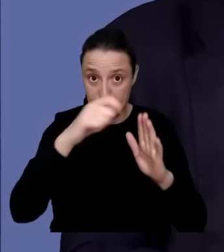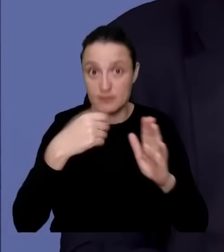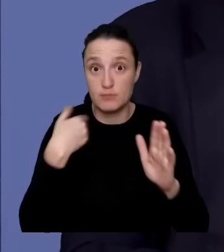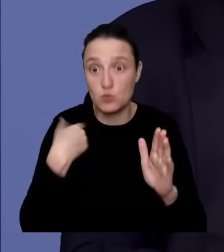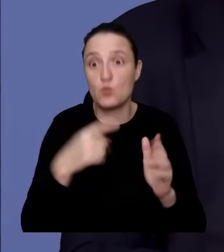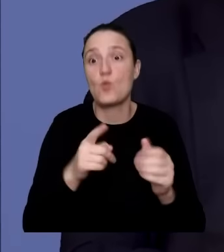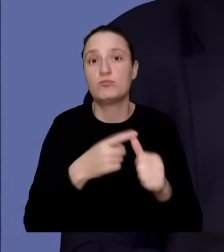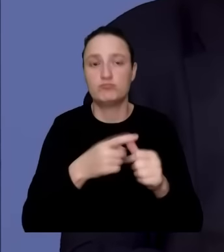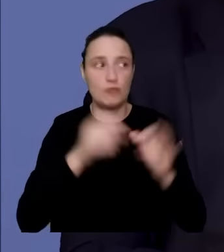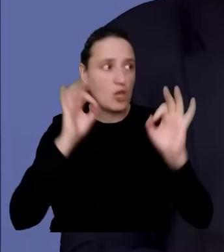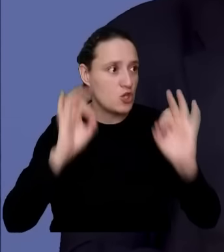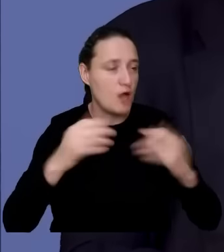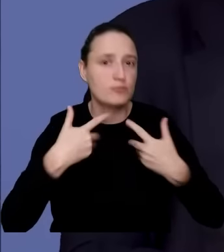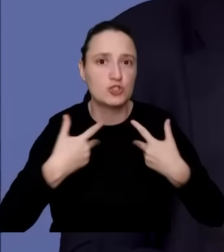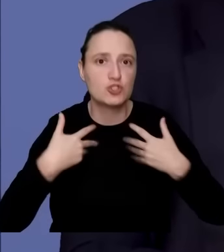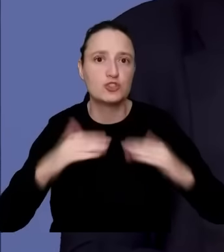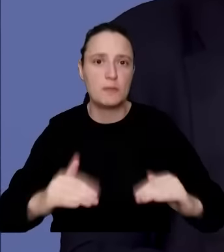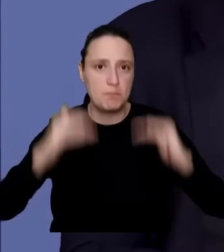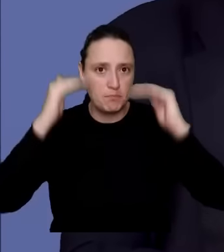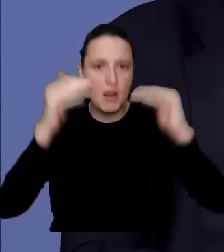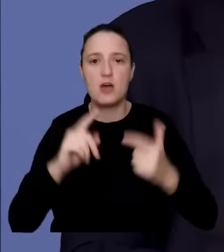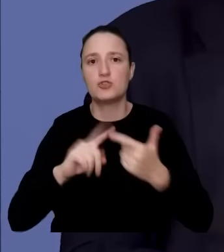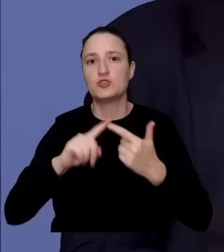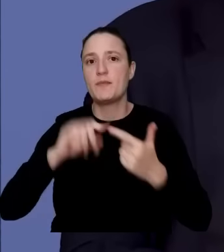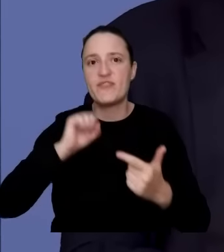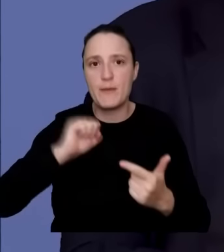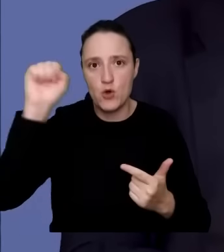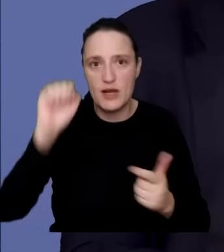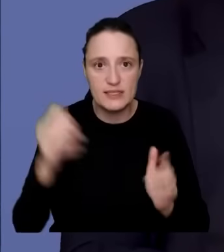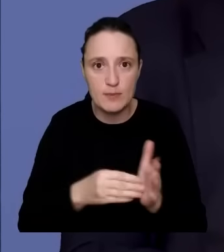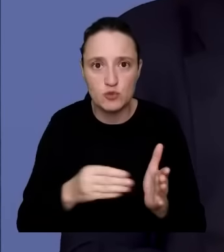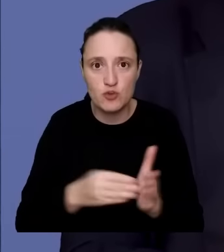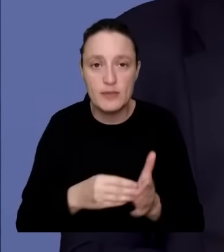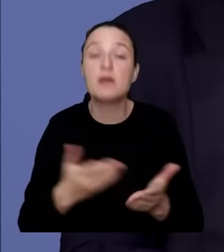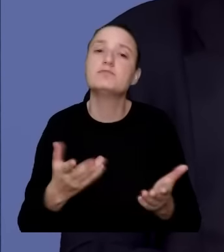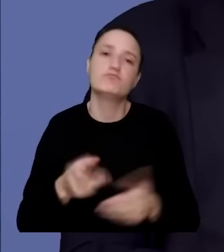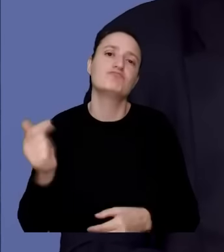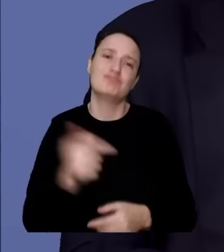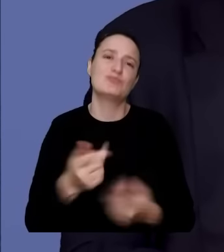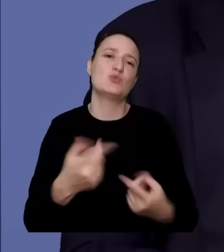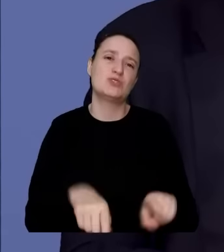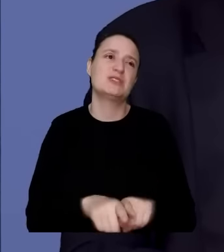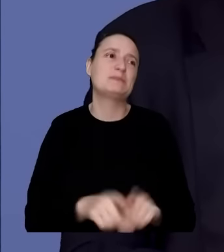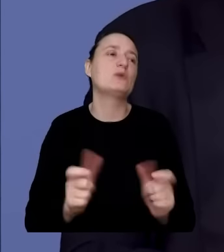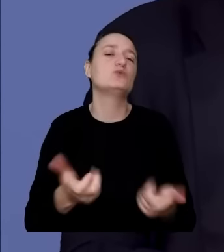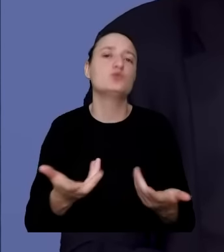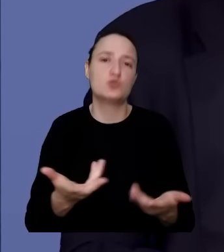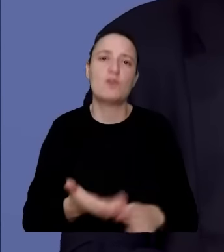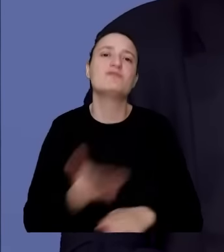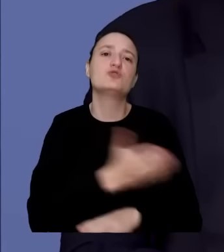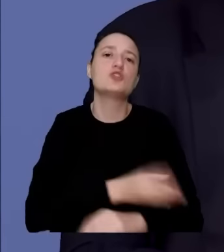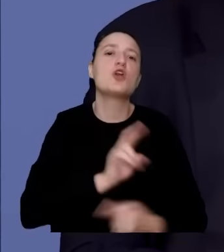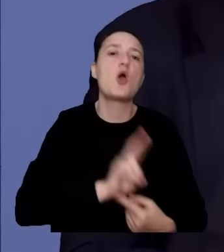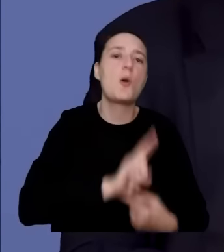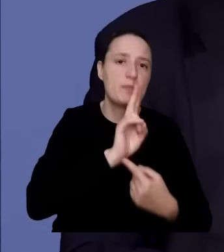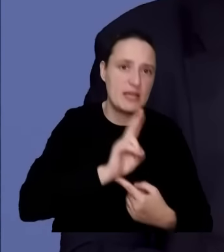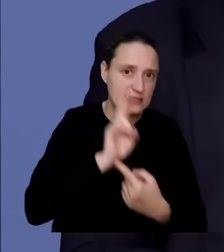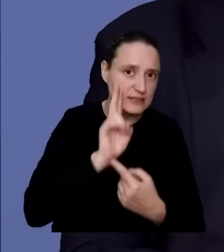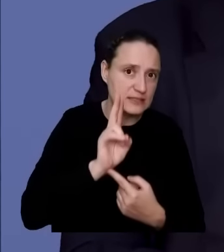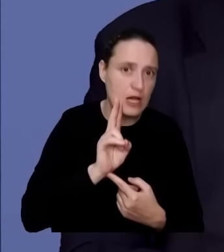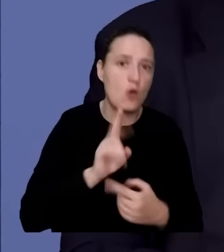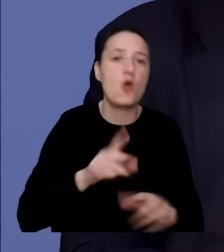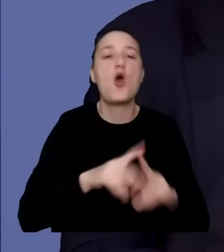dobrobyt żeby bya demokracja to muszą być spełnione te rzeczy które były obiecywane w trakcie